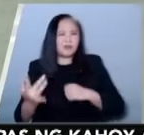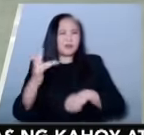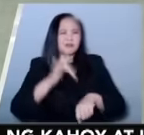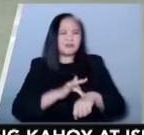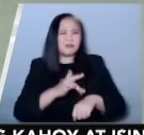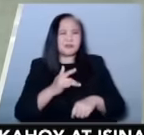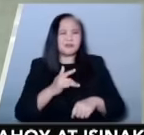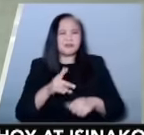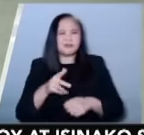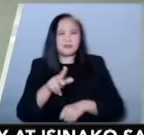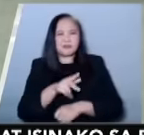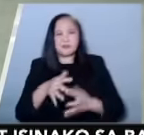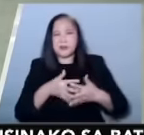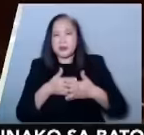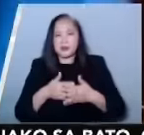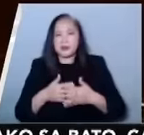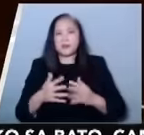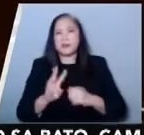unang balita.